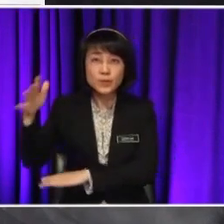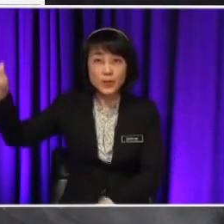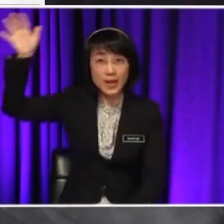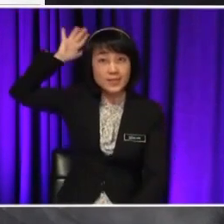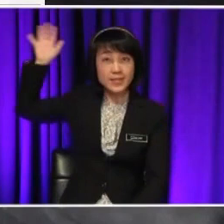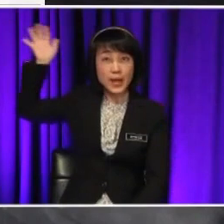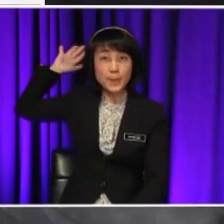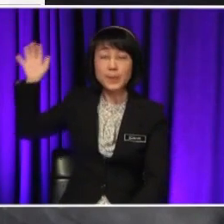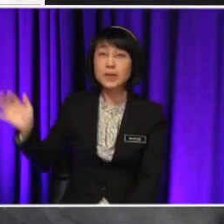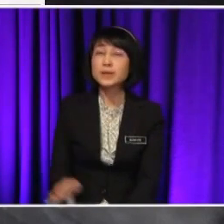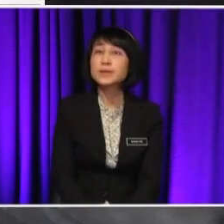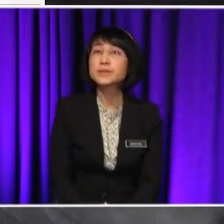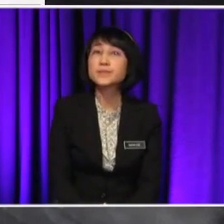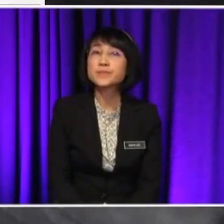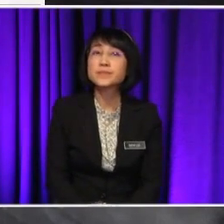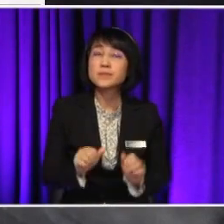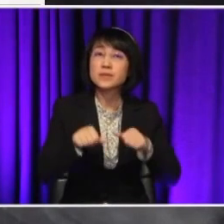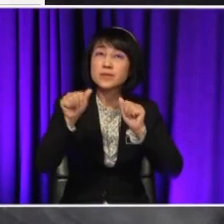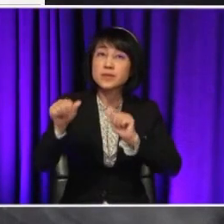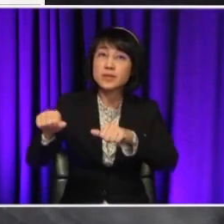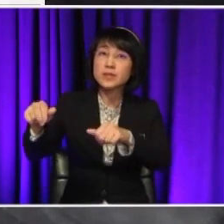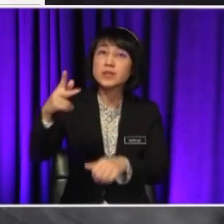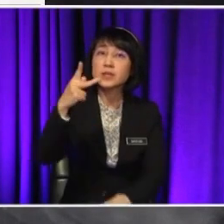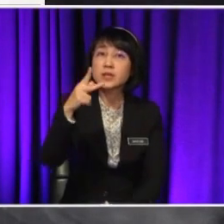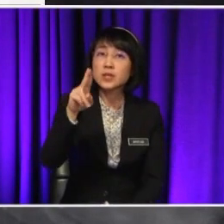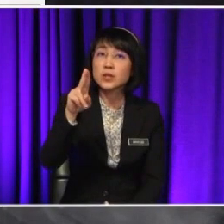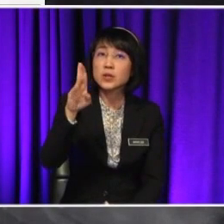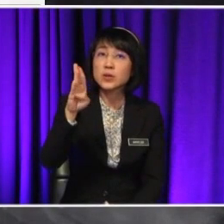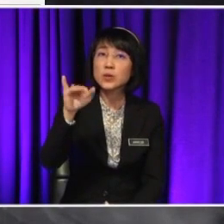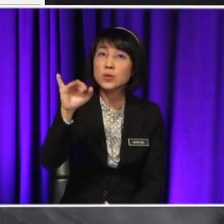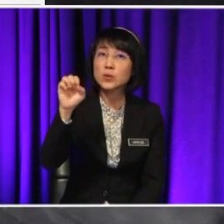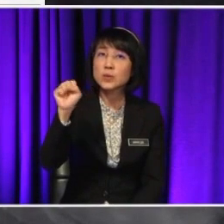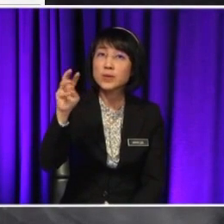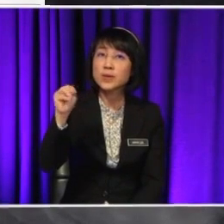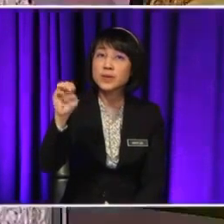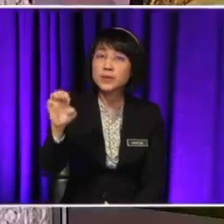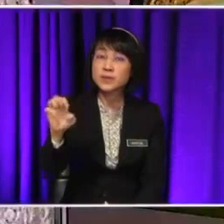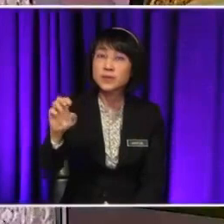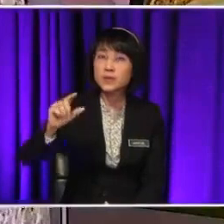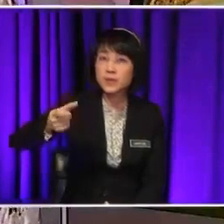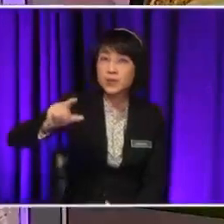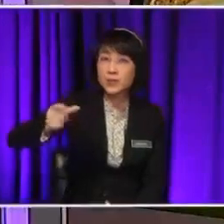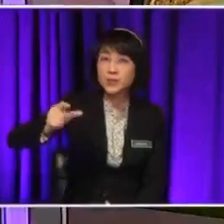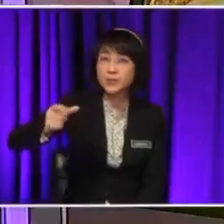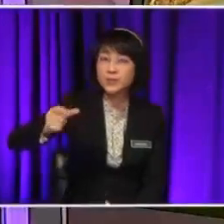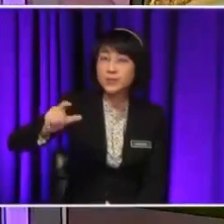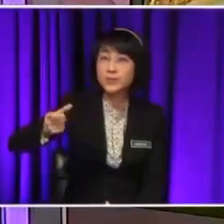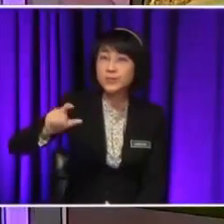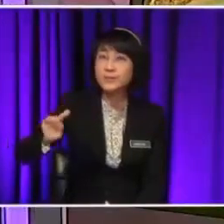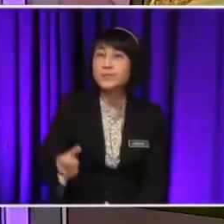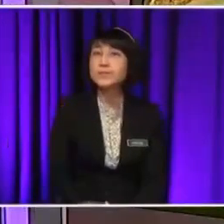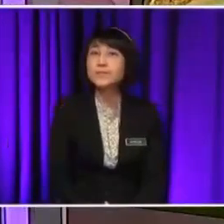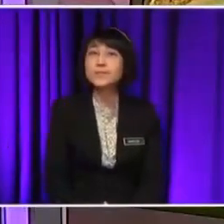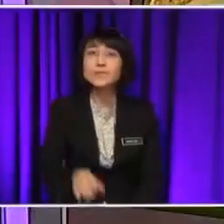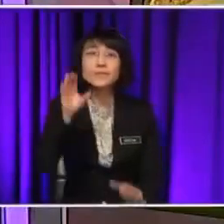okey, aliran kubisme. Bila kita sebut kube, apa yang kita ingat? Kube adalah sesuatu yang berbentuk bersegi, segi. Okey, jadi